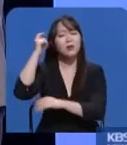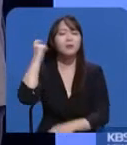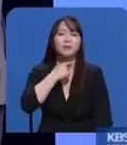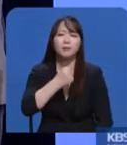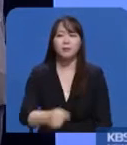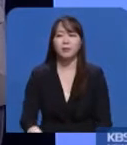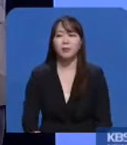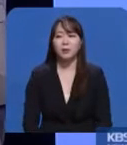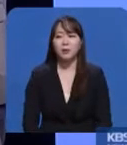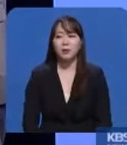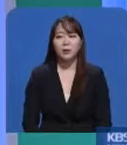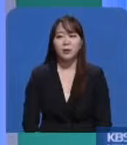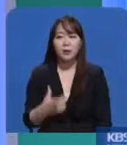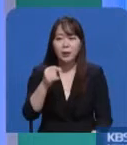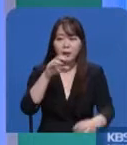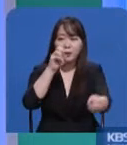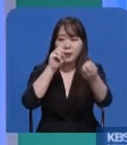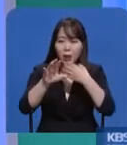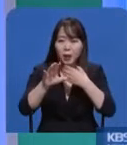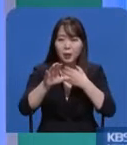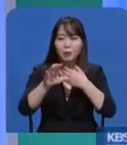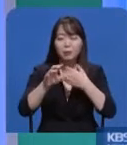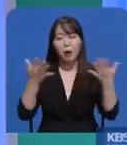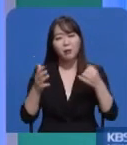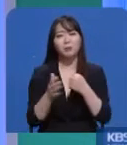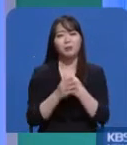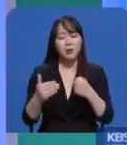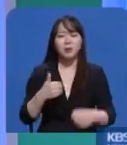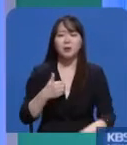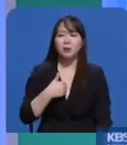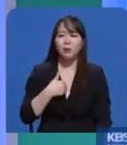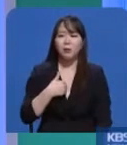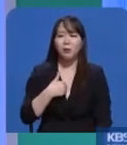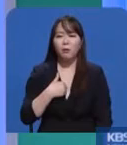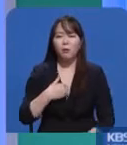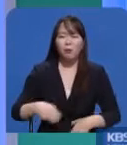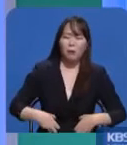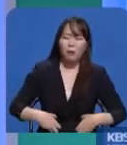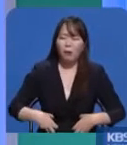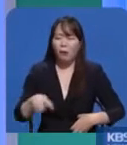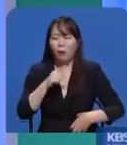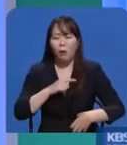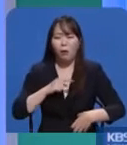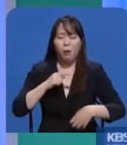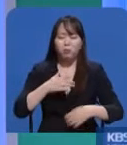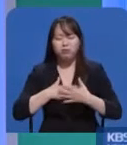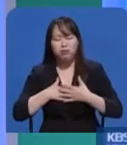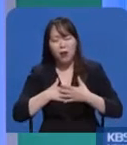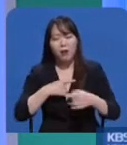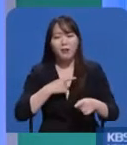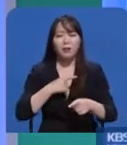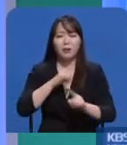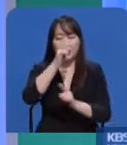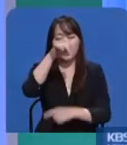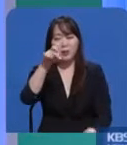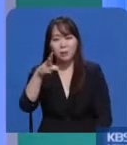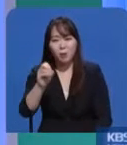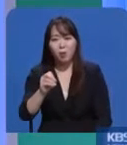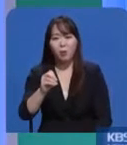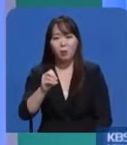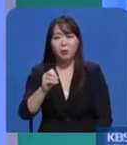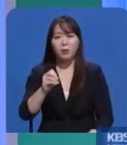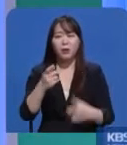싶습니다. 이런 말씀에 대한 답을 제대로 못하시니까 제가 우왕좌왕 불안한 이재명이다. 어설픈 기본소득이다.